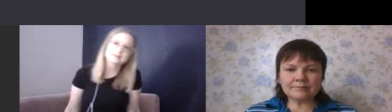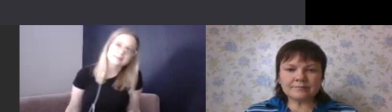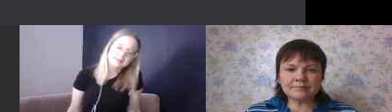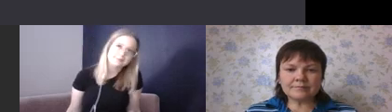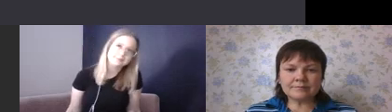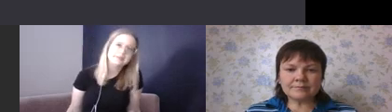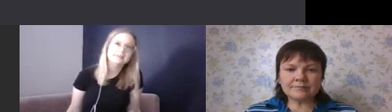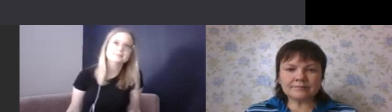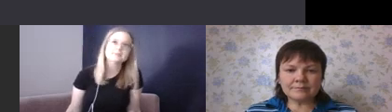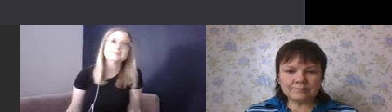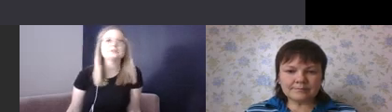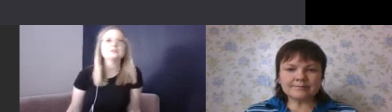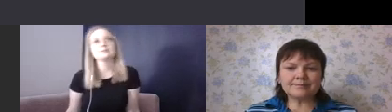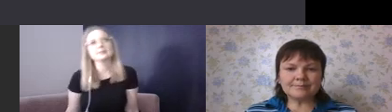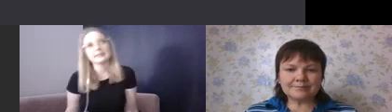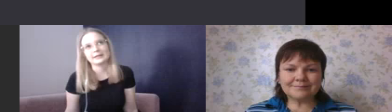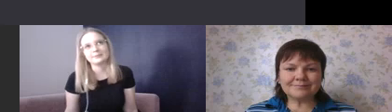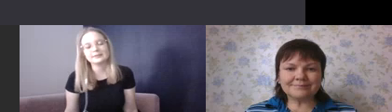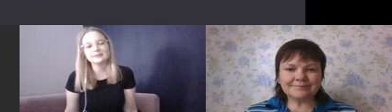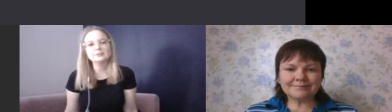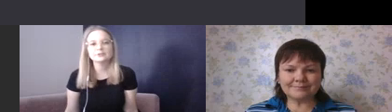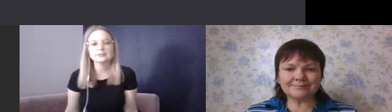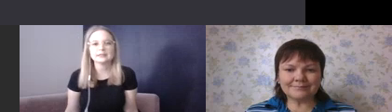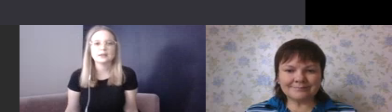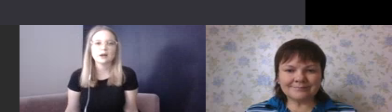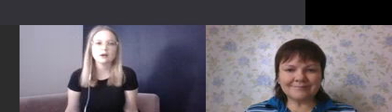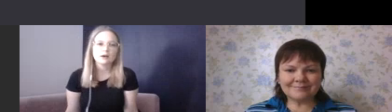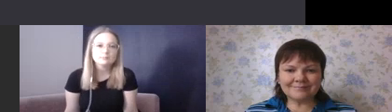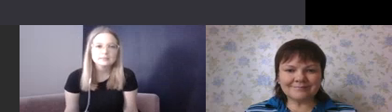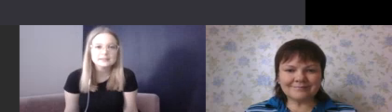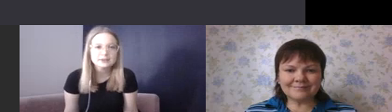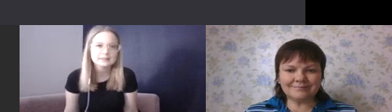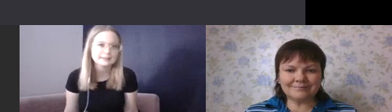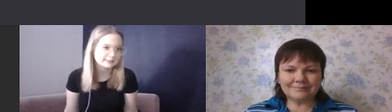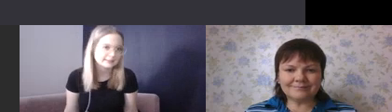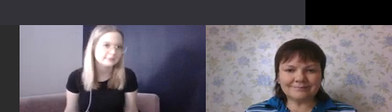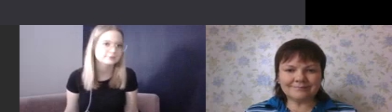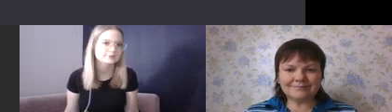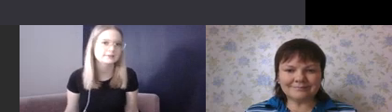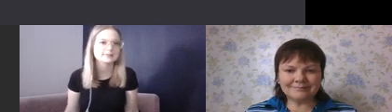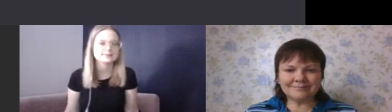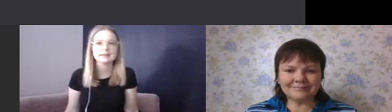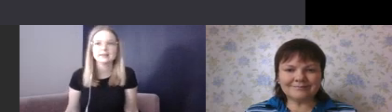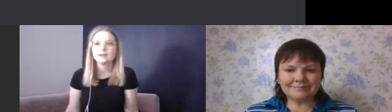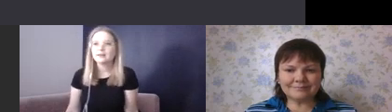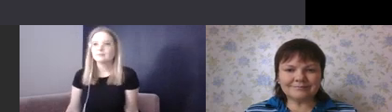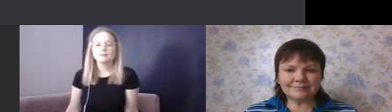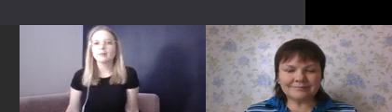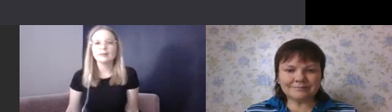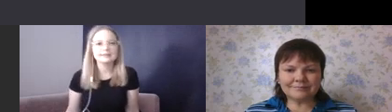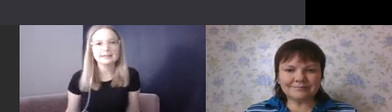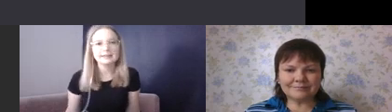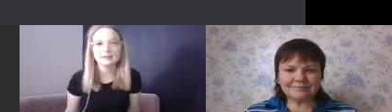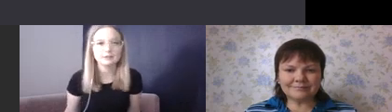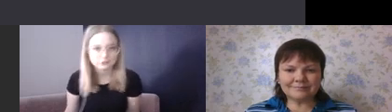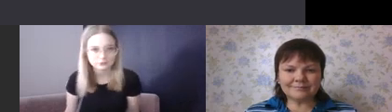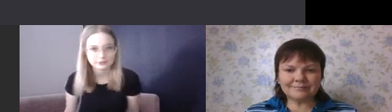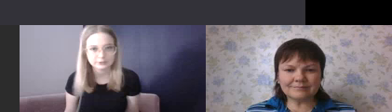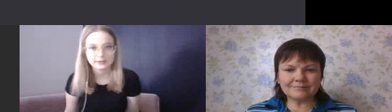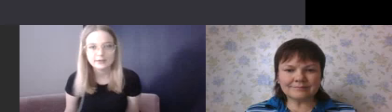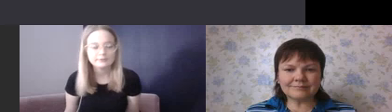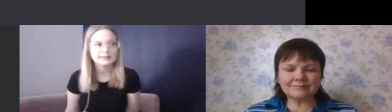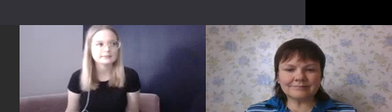mind huvitaks see või et mind vist huvitab see ja siis ma küsin, et aga mis sa oled ära teinud, et selle, ma ei tea, amet